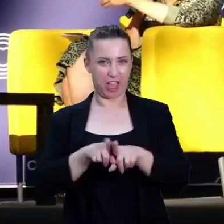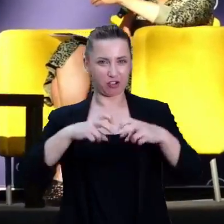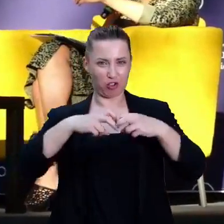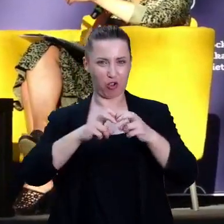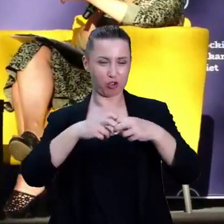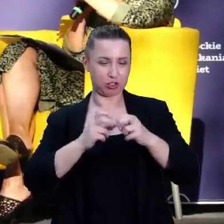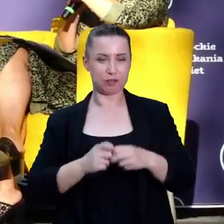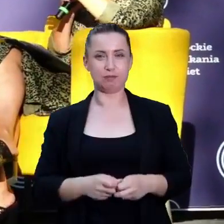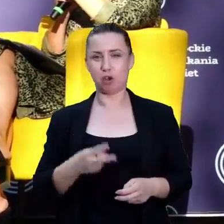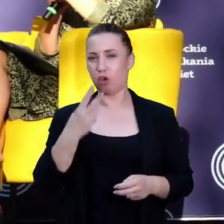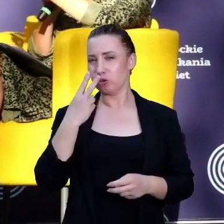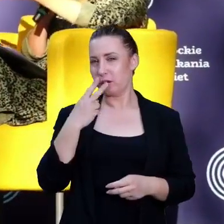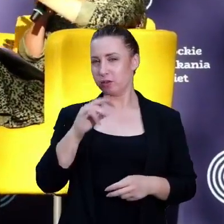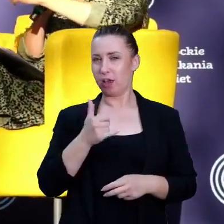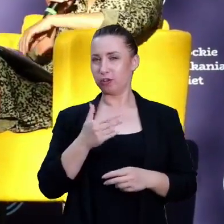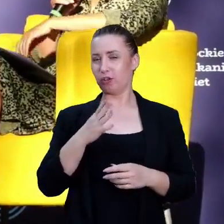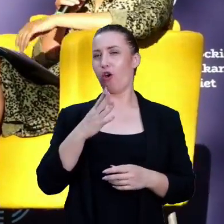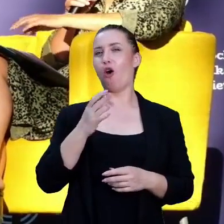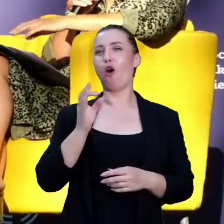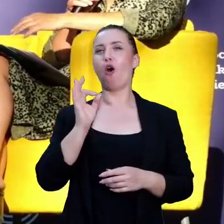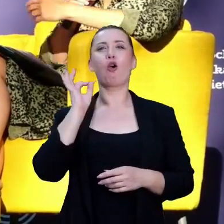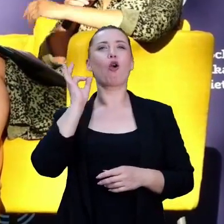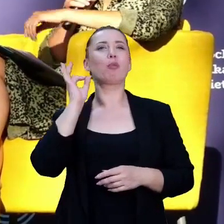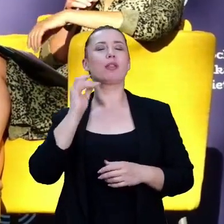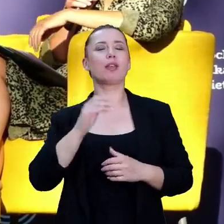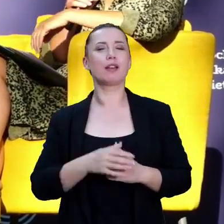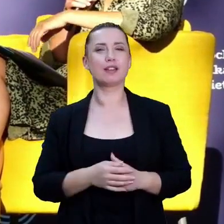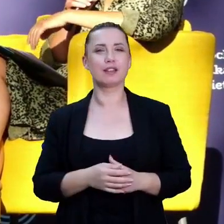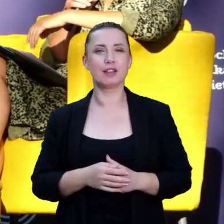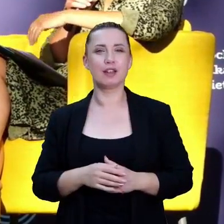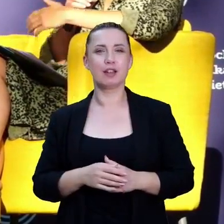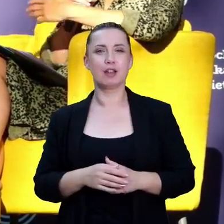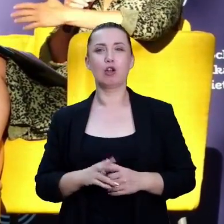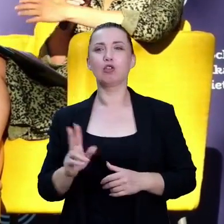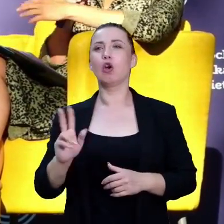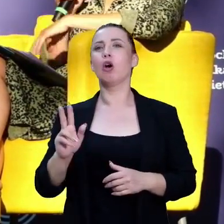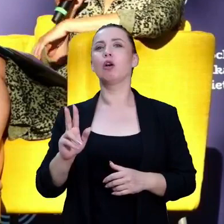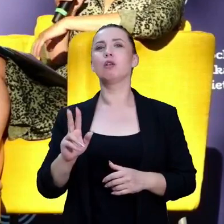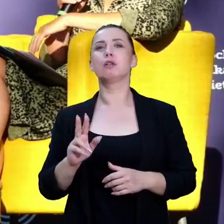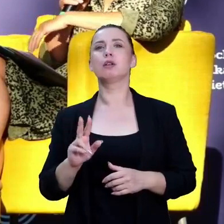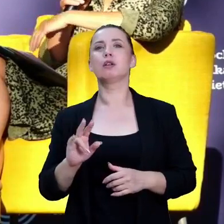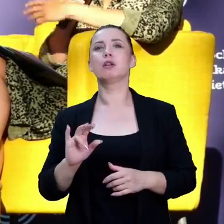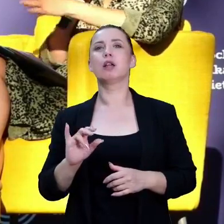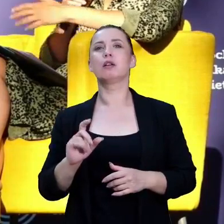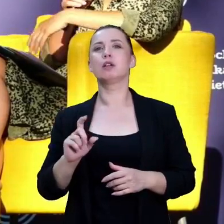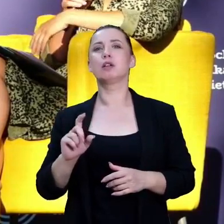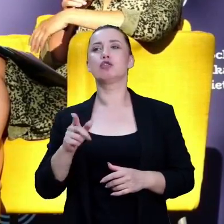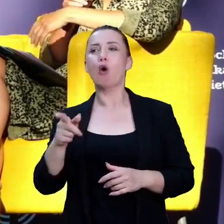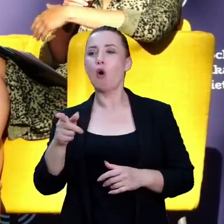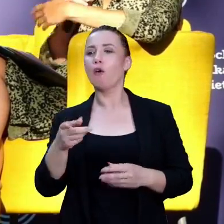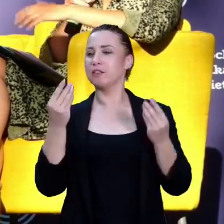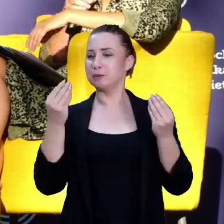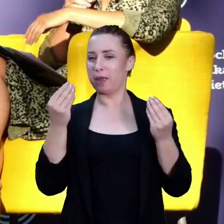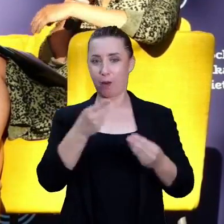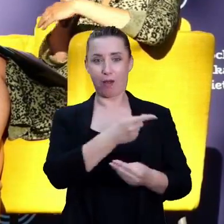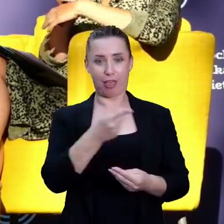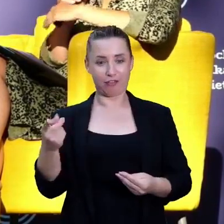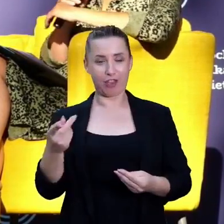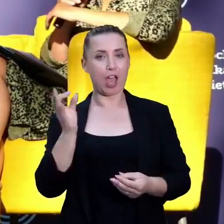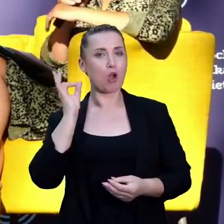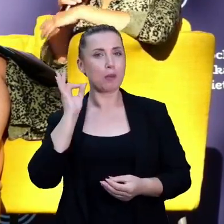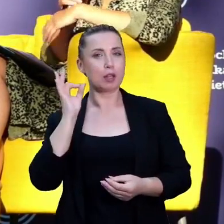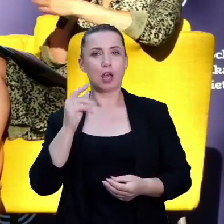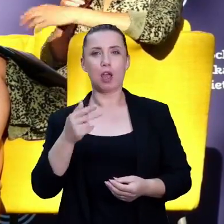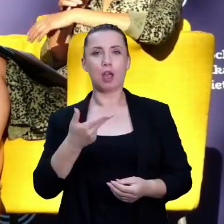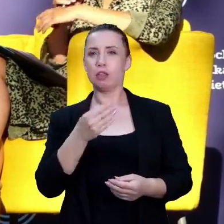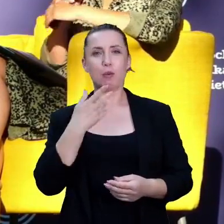zobaczcie, jakie to kobiece, o kim opowiadają wspaniałe kobiety, nie o sobie. Opowiadają o innych osobach,